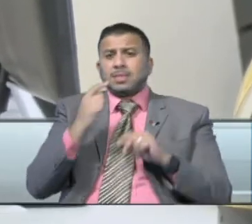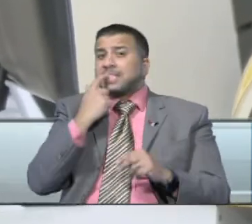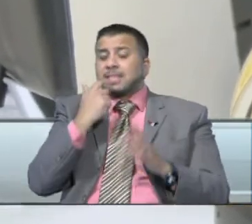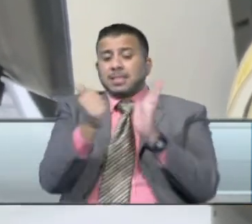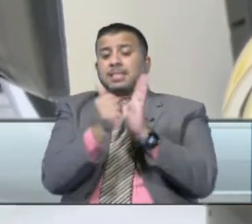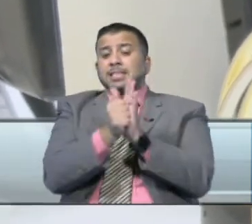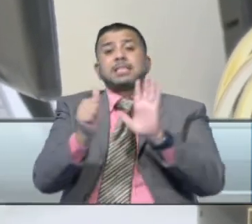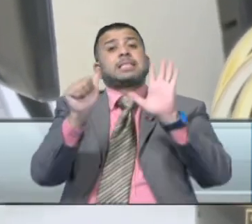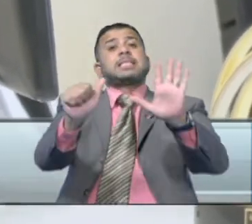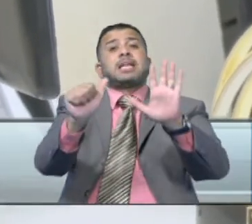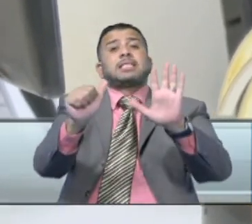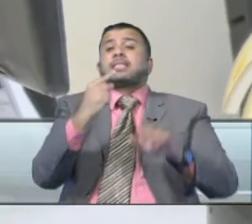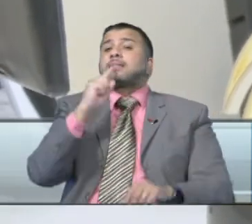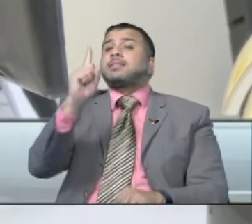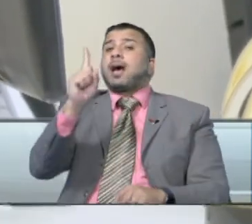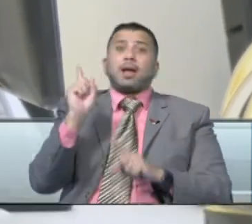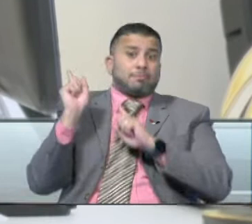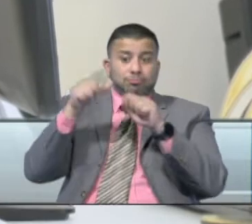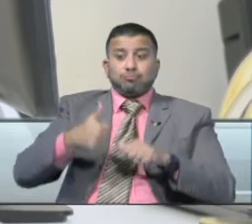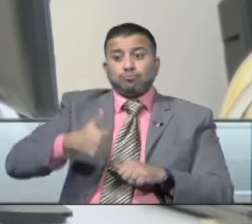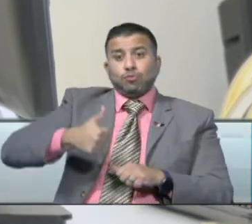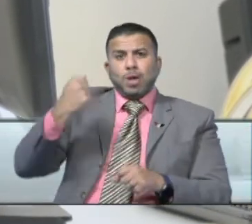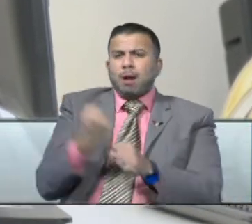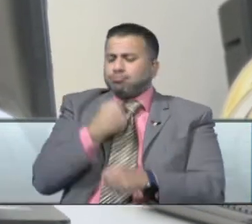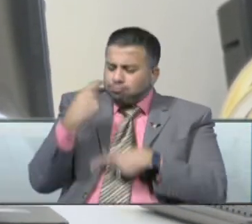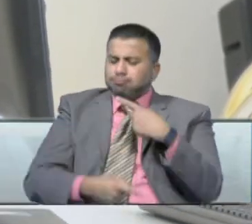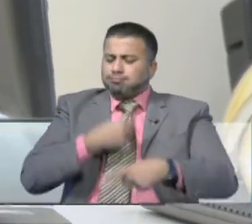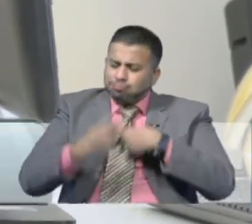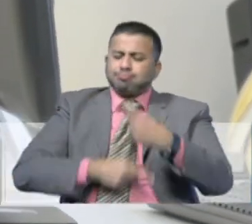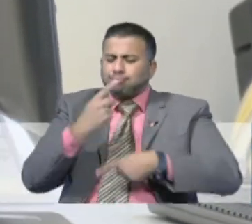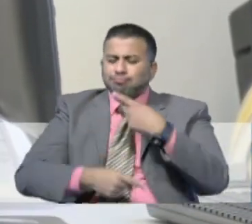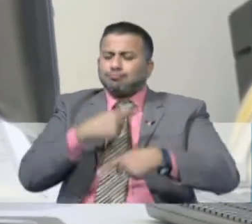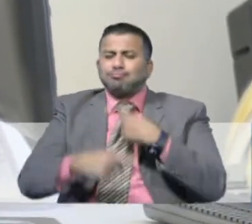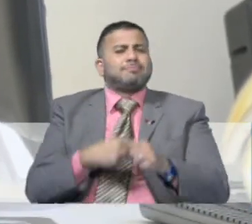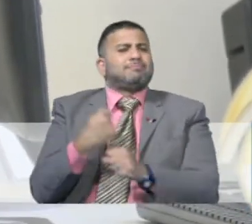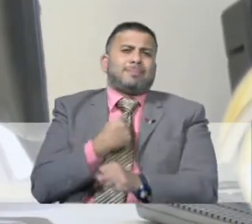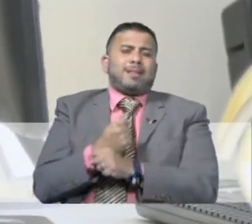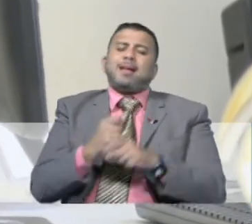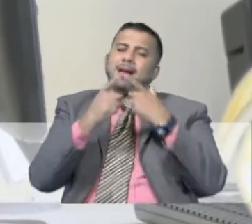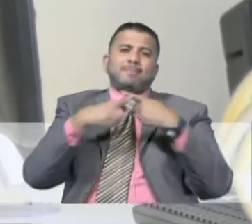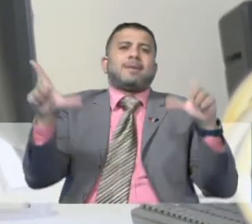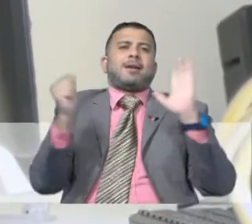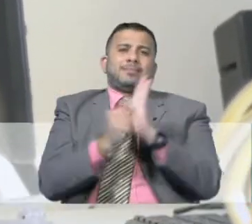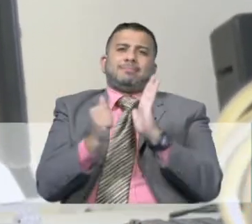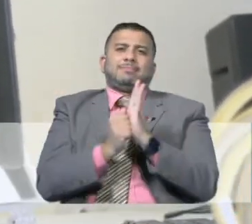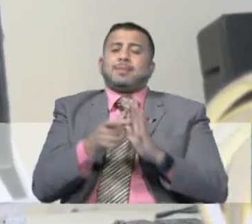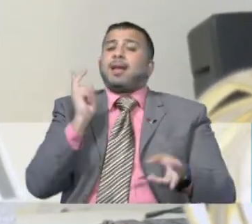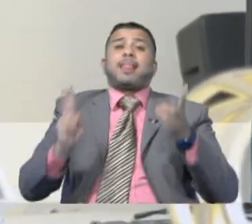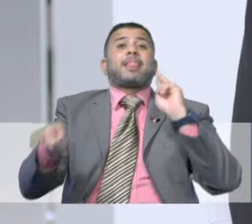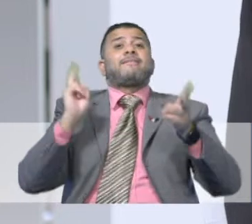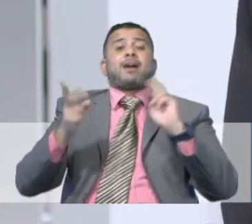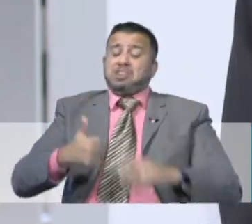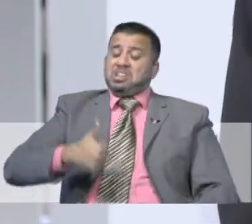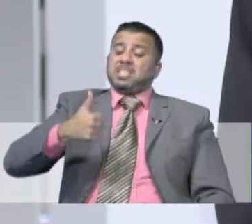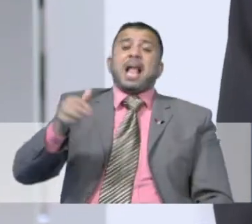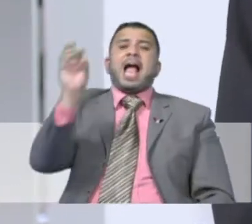16 عاماً على إنجازات والعمل الدؤوب لفريق عمل أخبار الدار، بقدر ما هو احتفاء